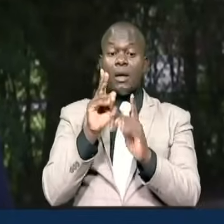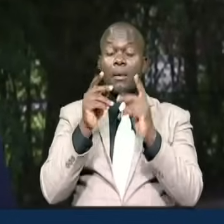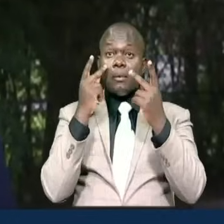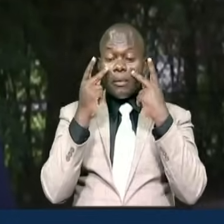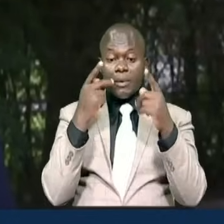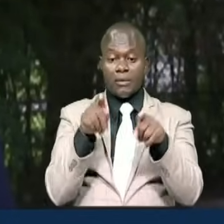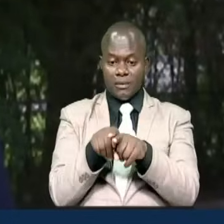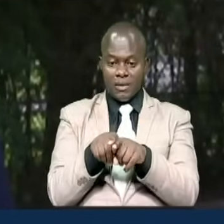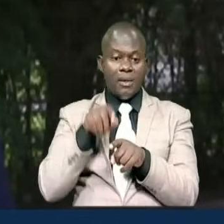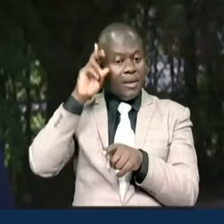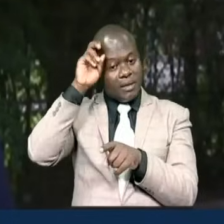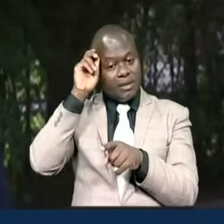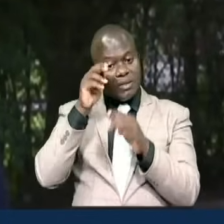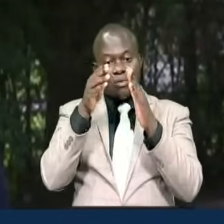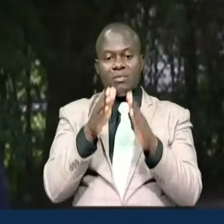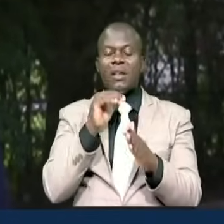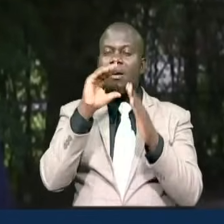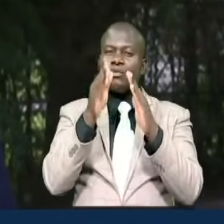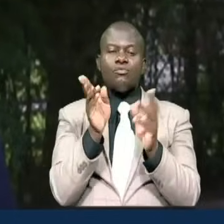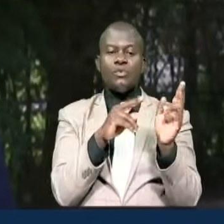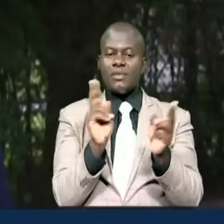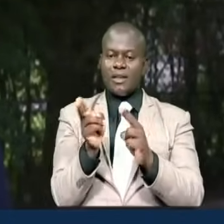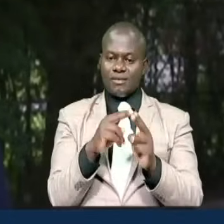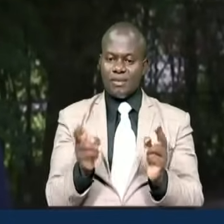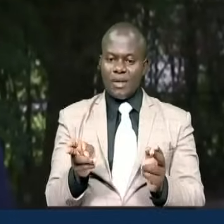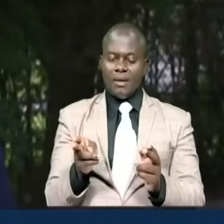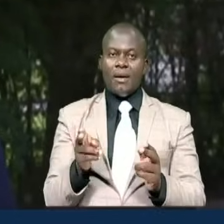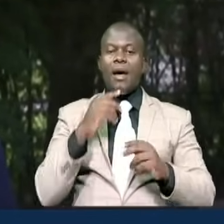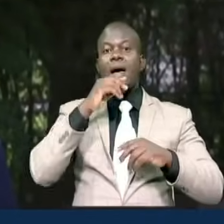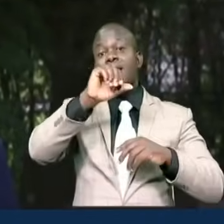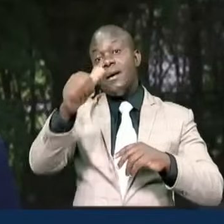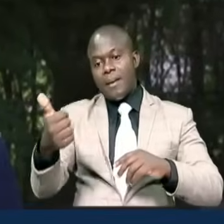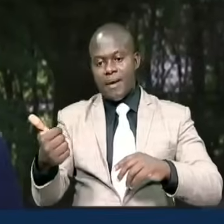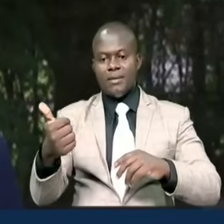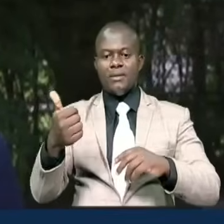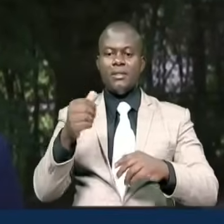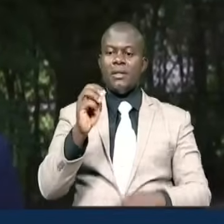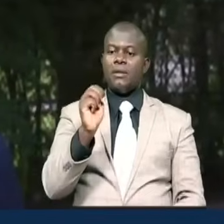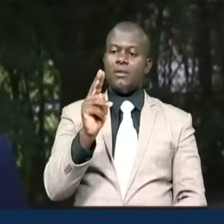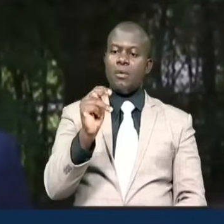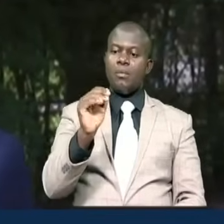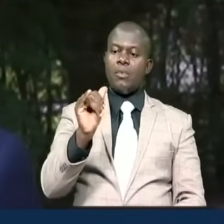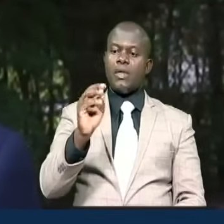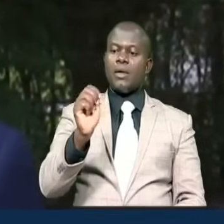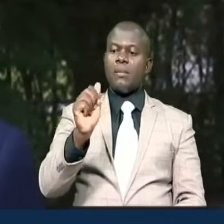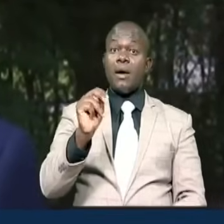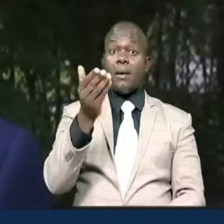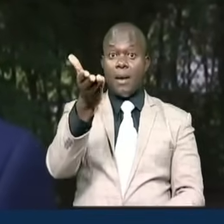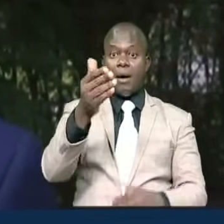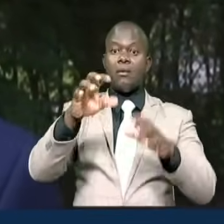gutyo bakumva ni umuntu, ntabwo ari umuntu usanzwe. Hari n'abandi rero ba Munyemana bahari hirya no hino aho